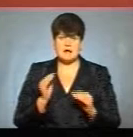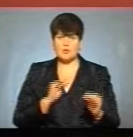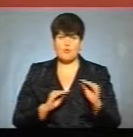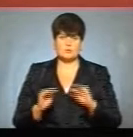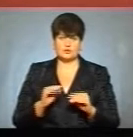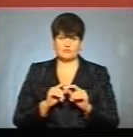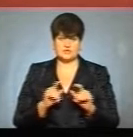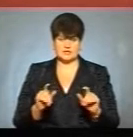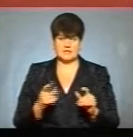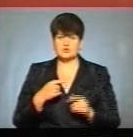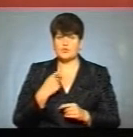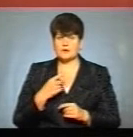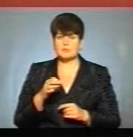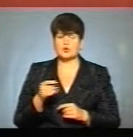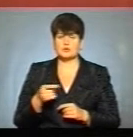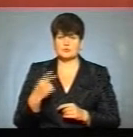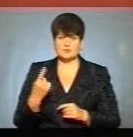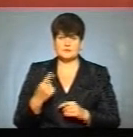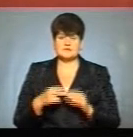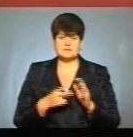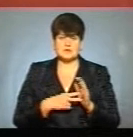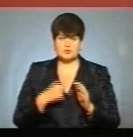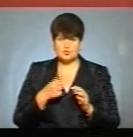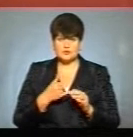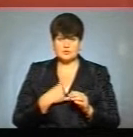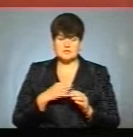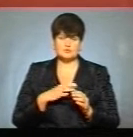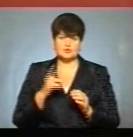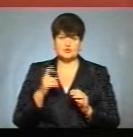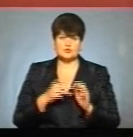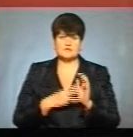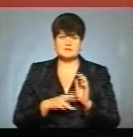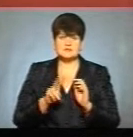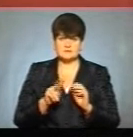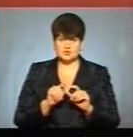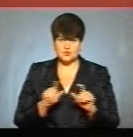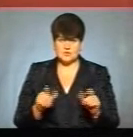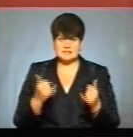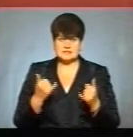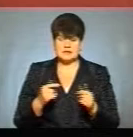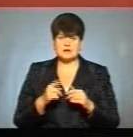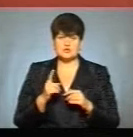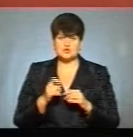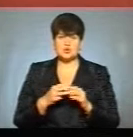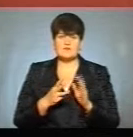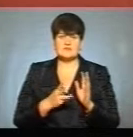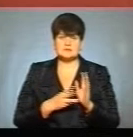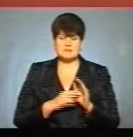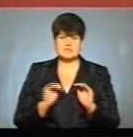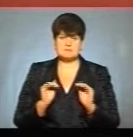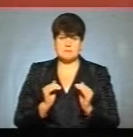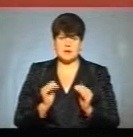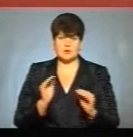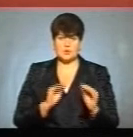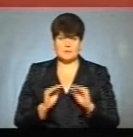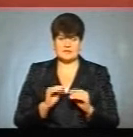Україні. Якщо говорити про Тернопільську область, в 2017 році в нас було 182, зараз 118 малокомплектних шкіл. Виправте,